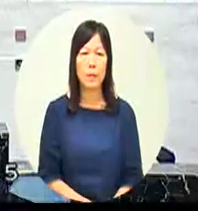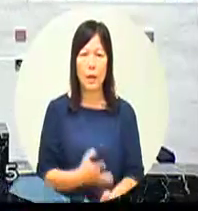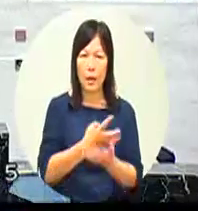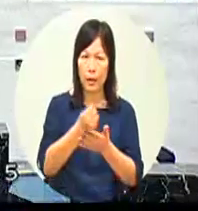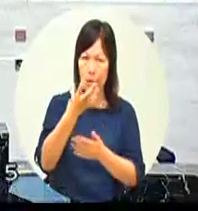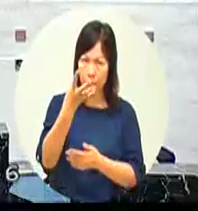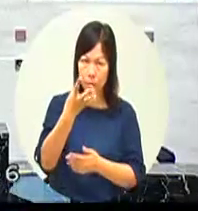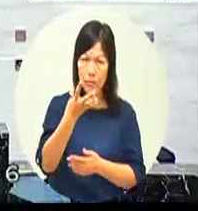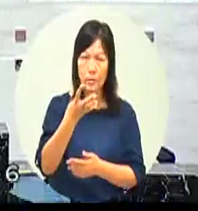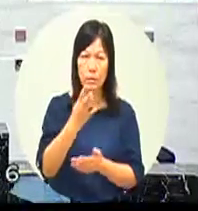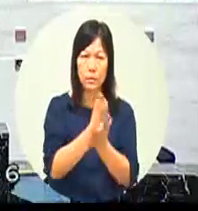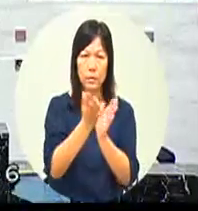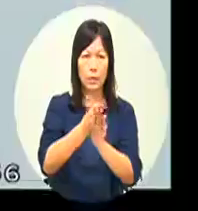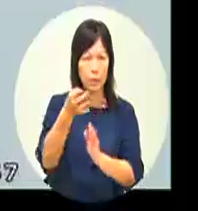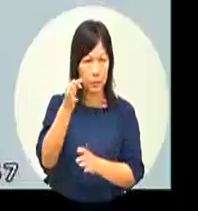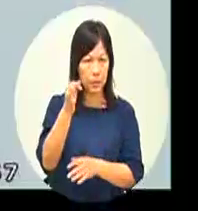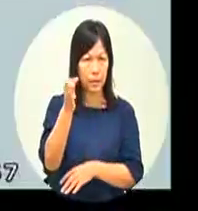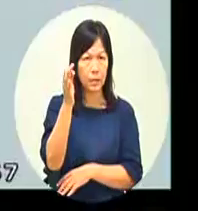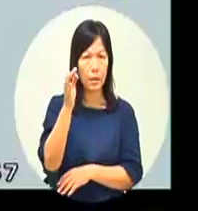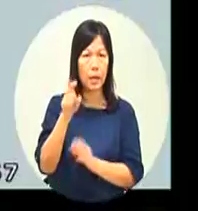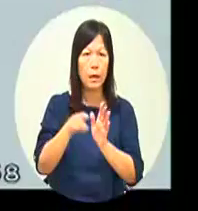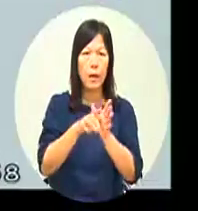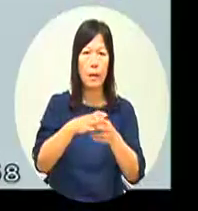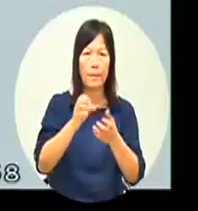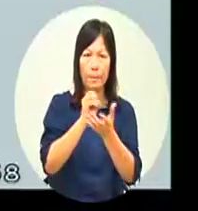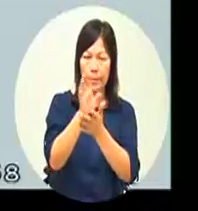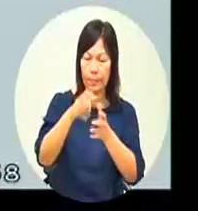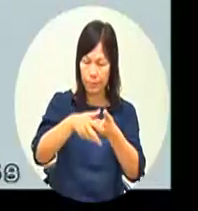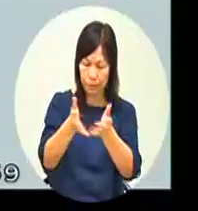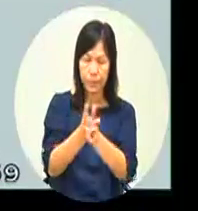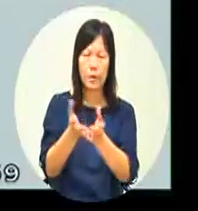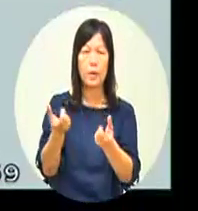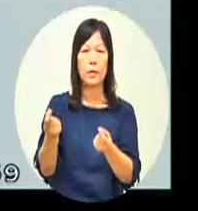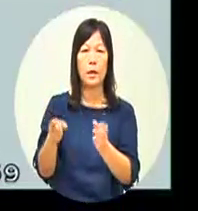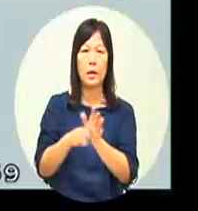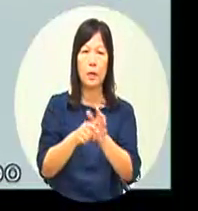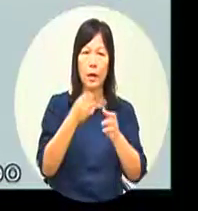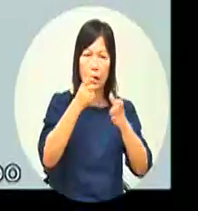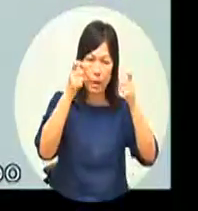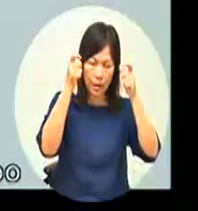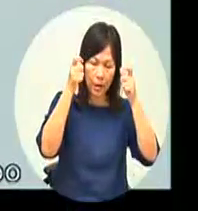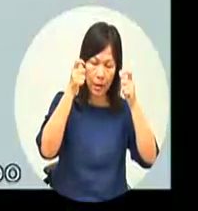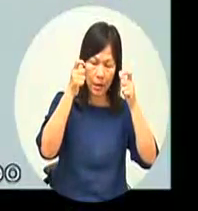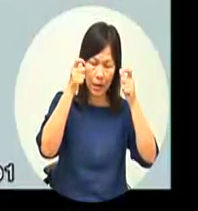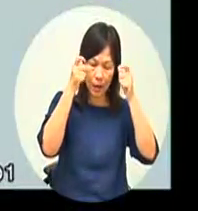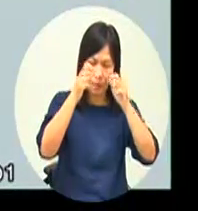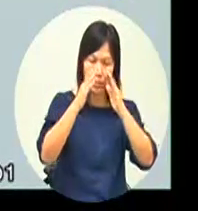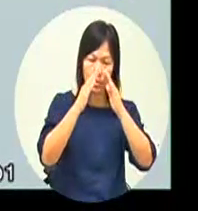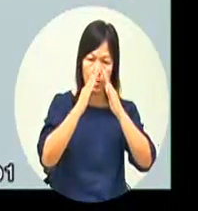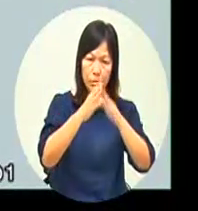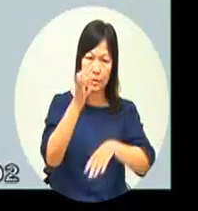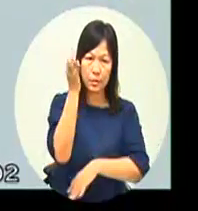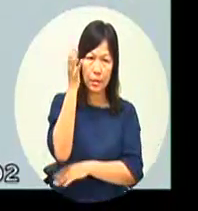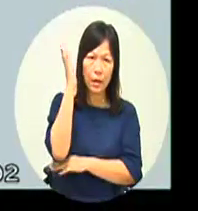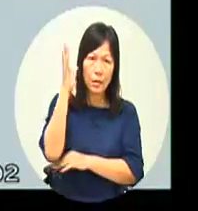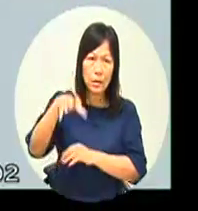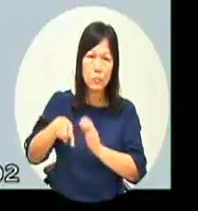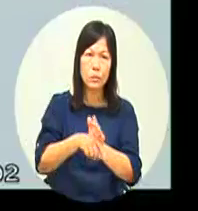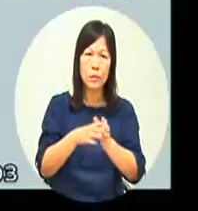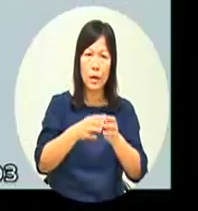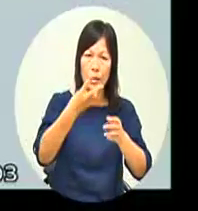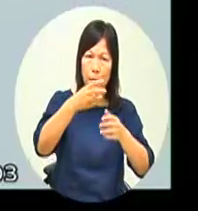四，类别财经，报告机关高雄市政府财政局，本市三民区水源